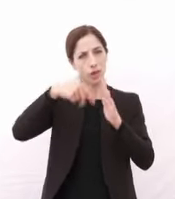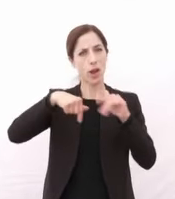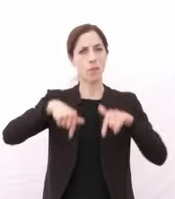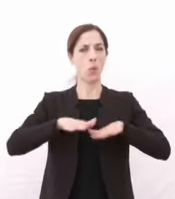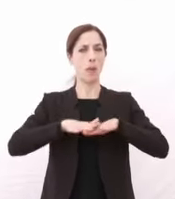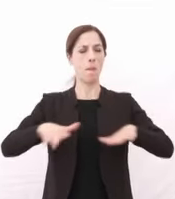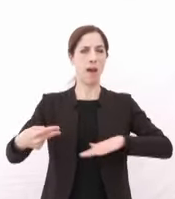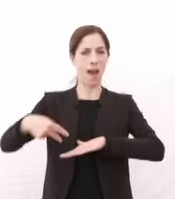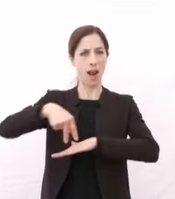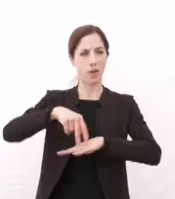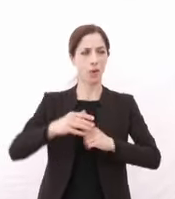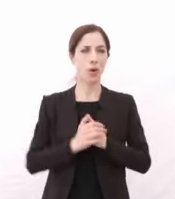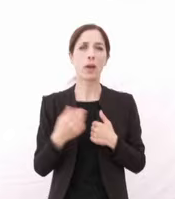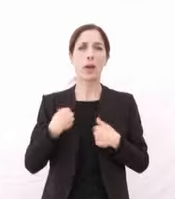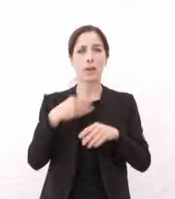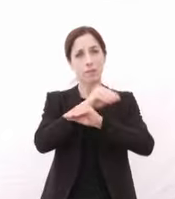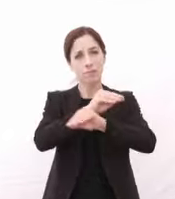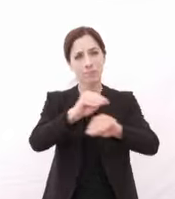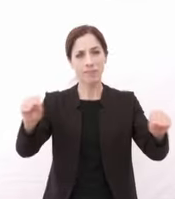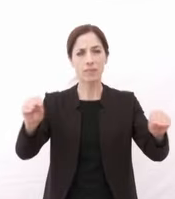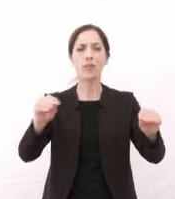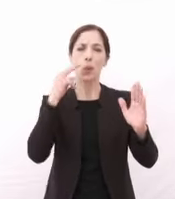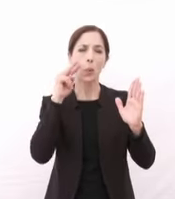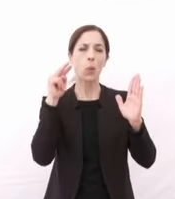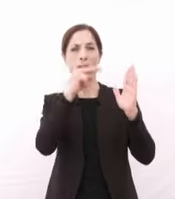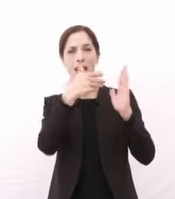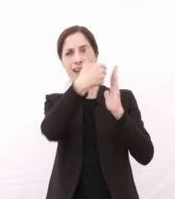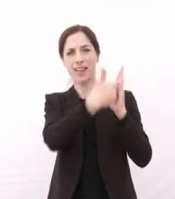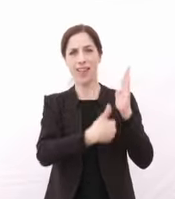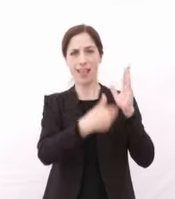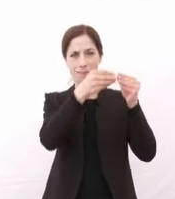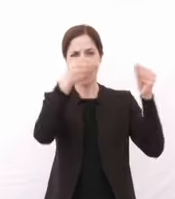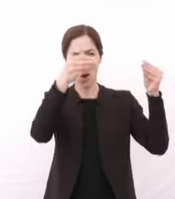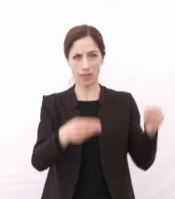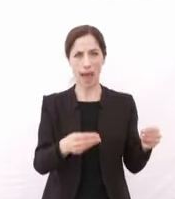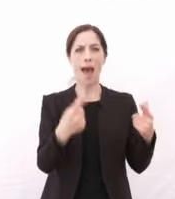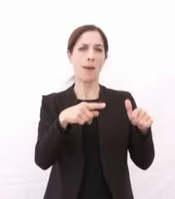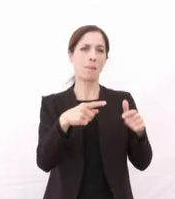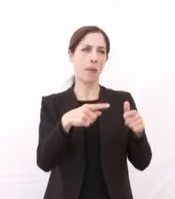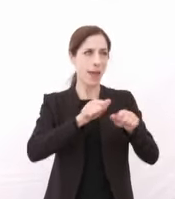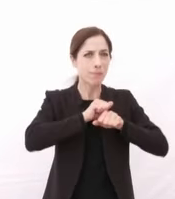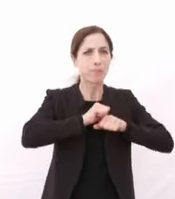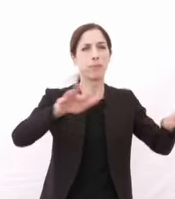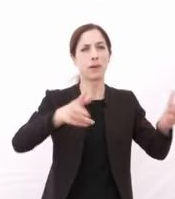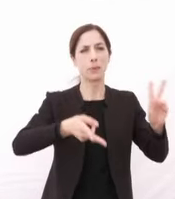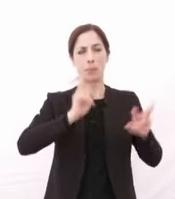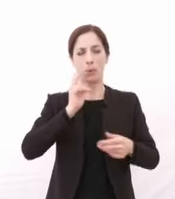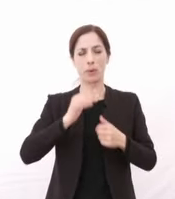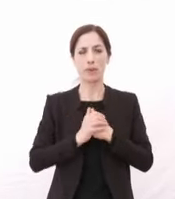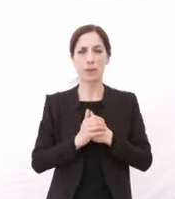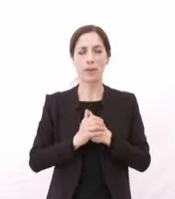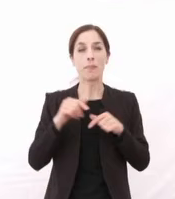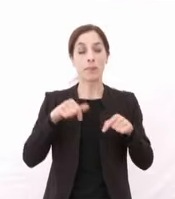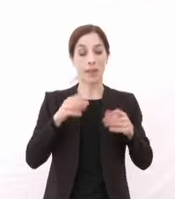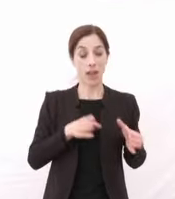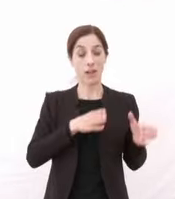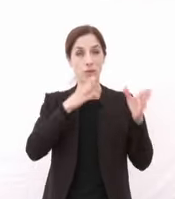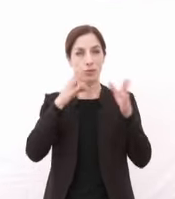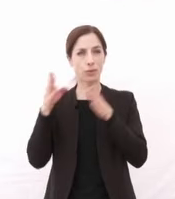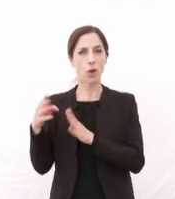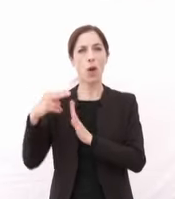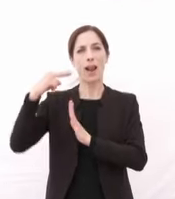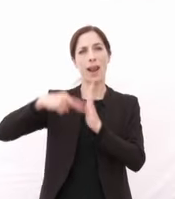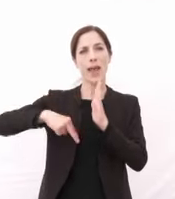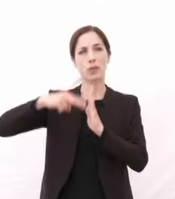vi invito davvero a consultarlo e anche a contribuire alla sua crescita. Ora lasciamo lo spazio alla